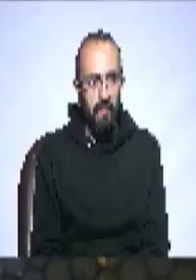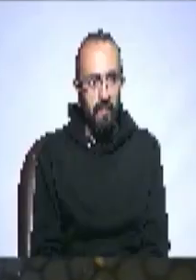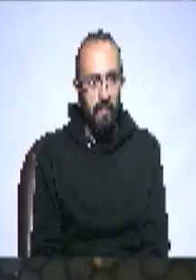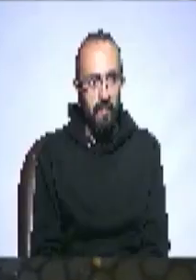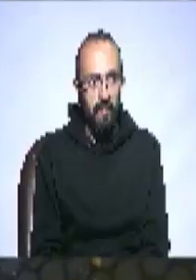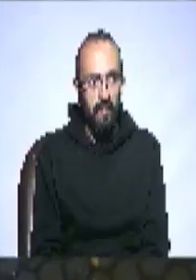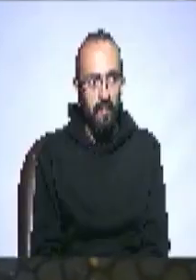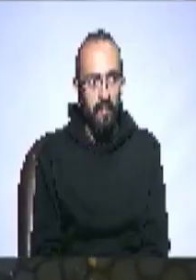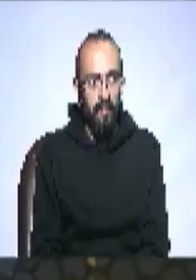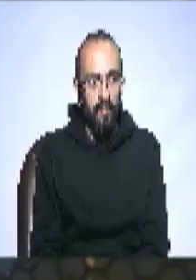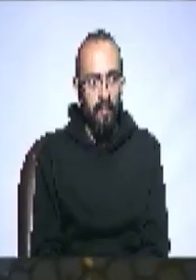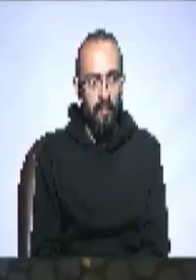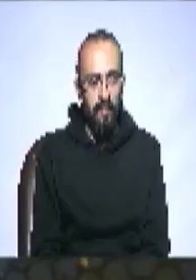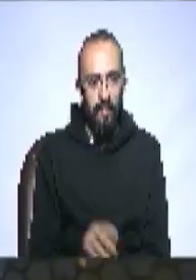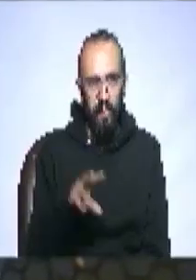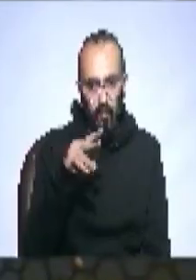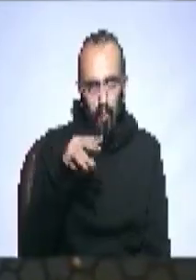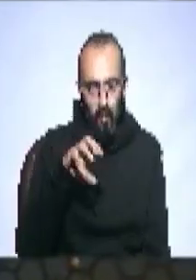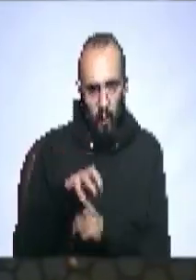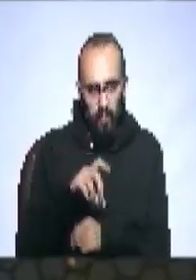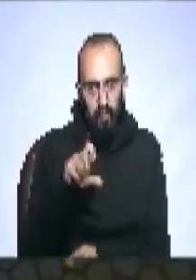عصرة برتقان كده ظريفة.